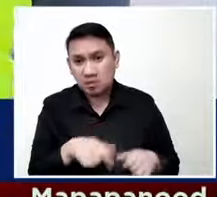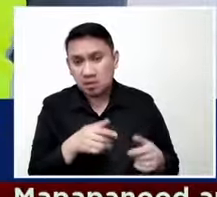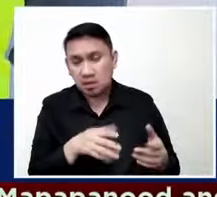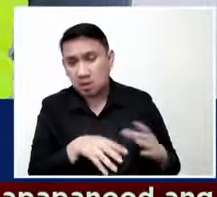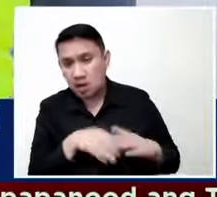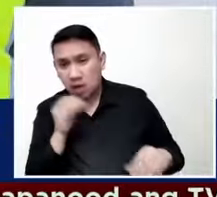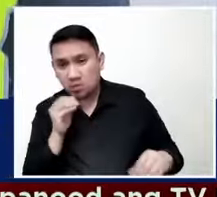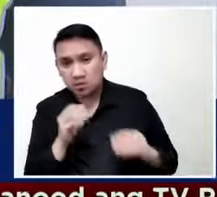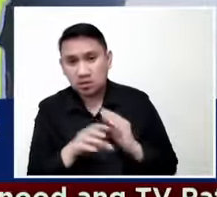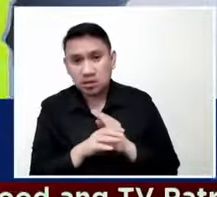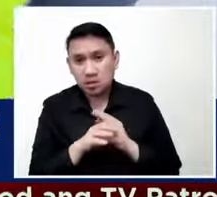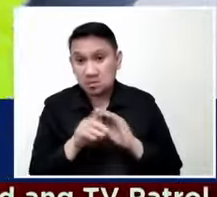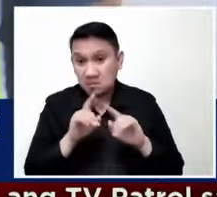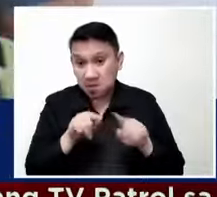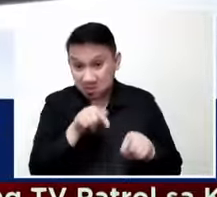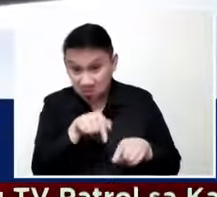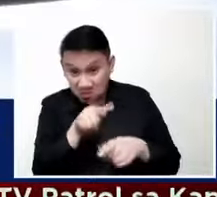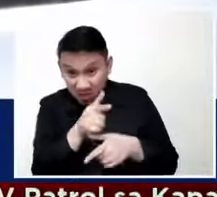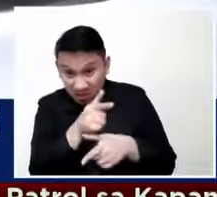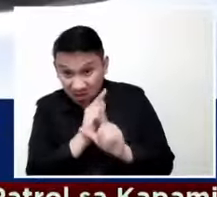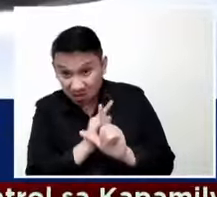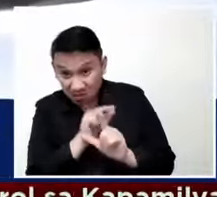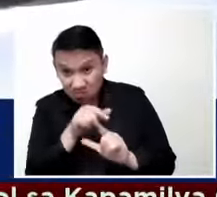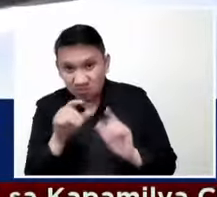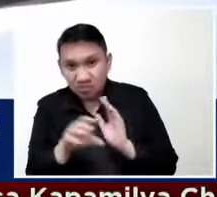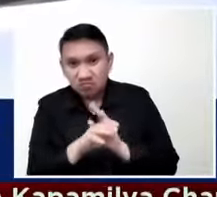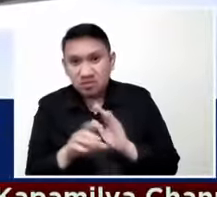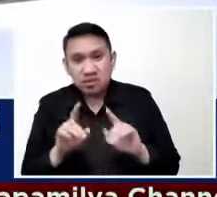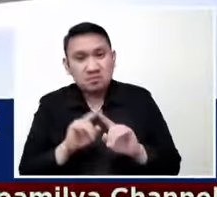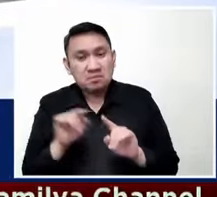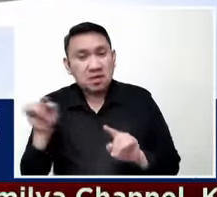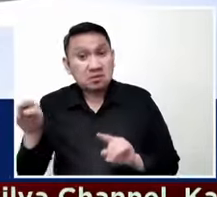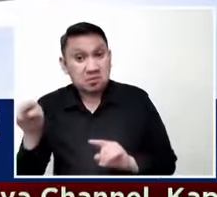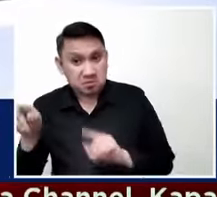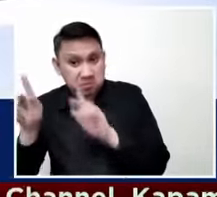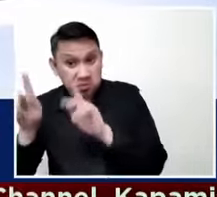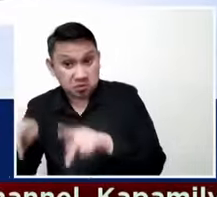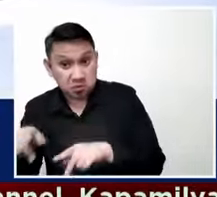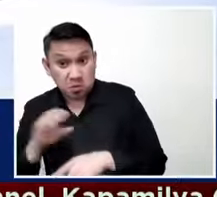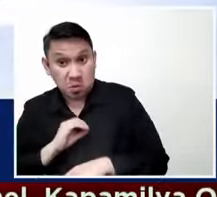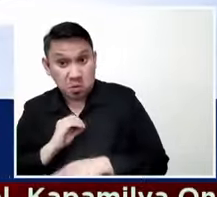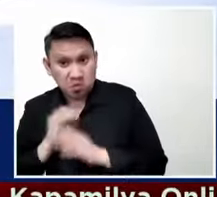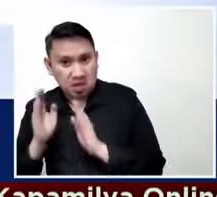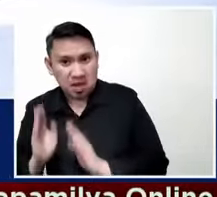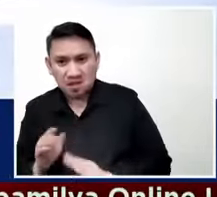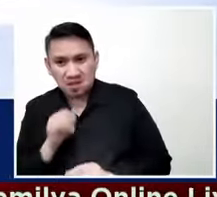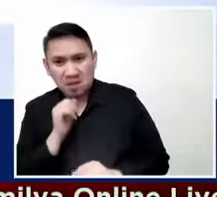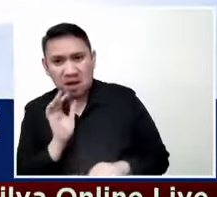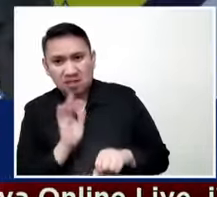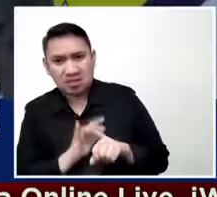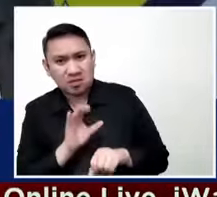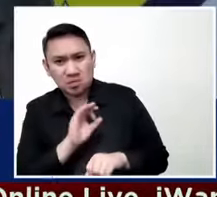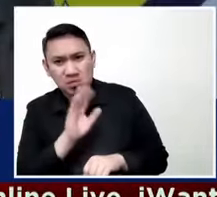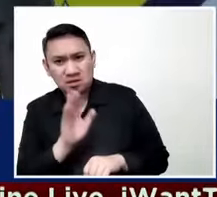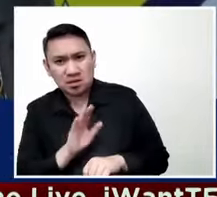ang niloan na sasakyan, ni hindi man lang nahawakan o nakita ng biktima. Pag marilis